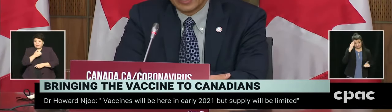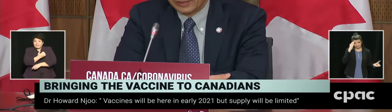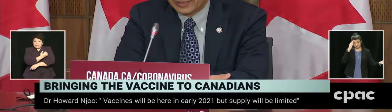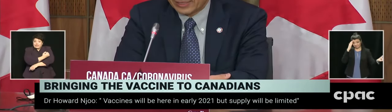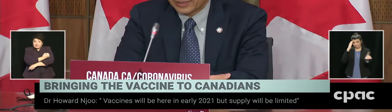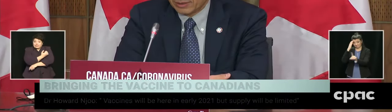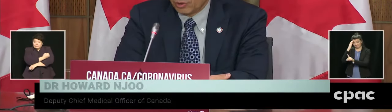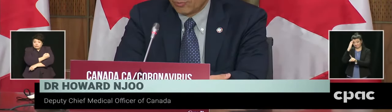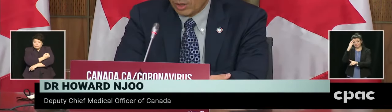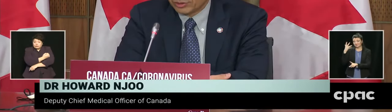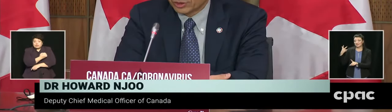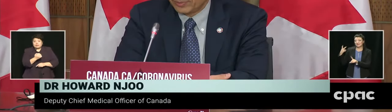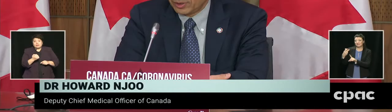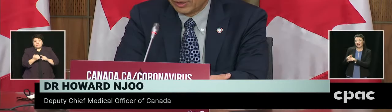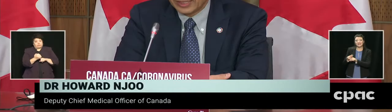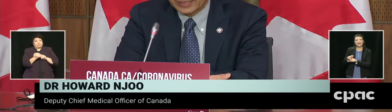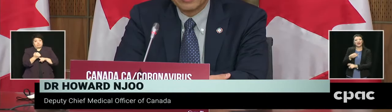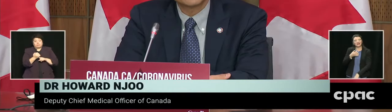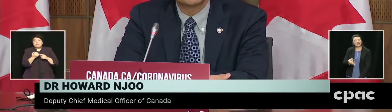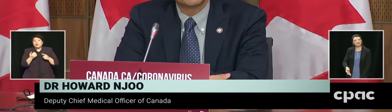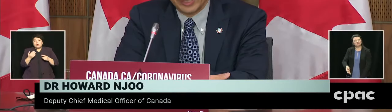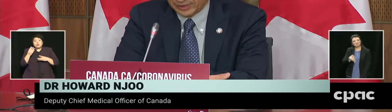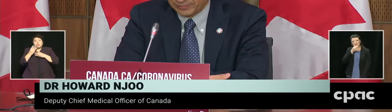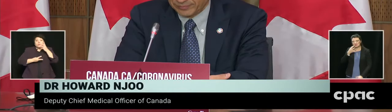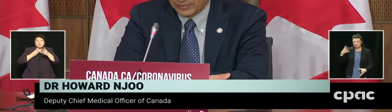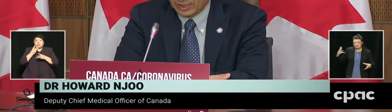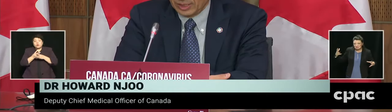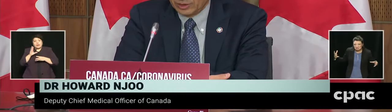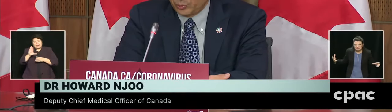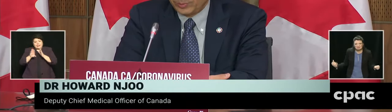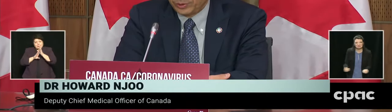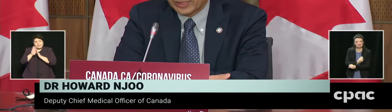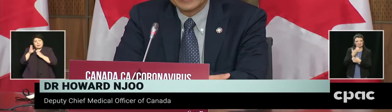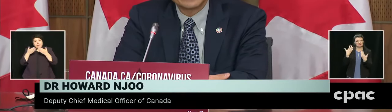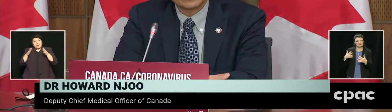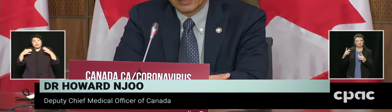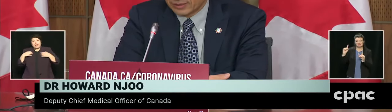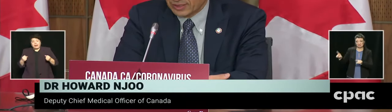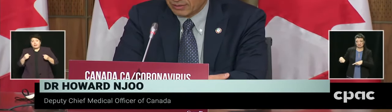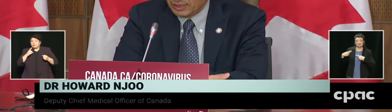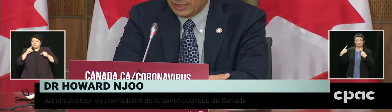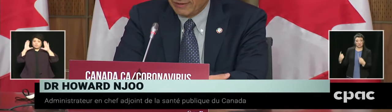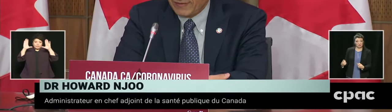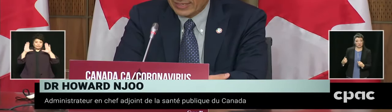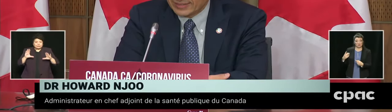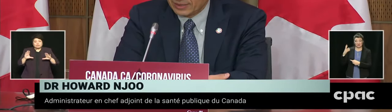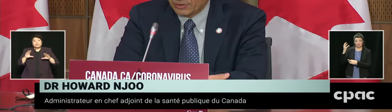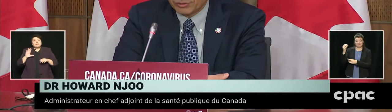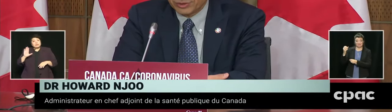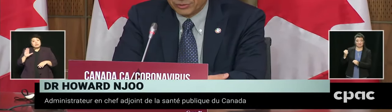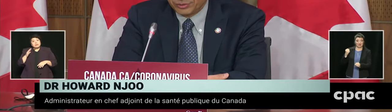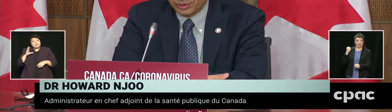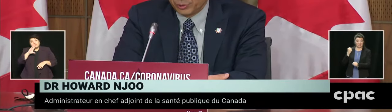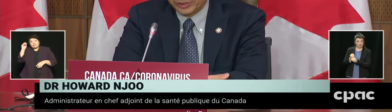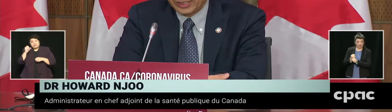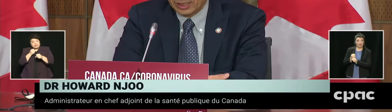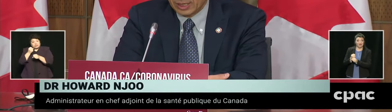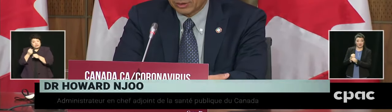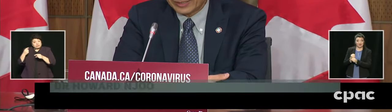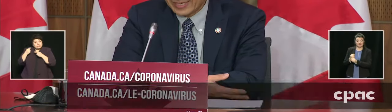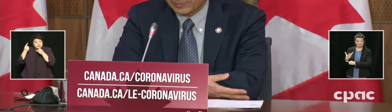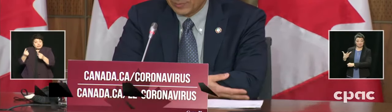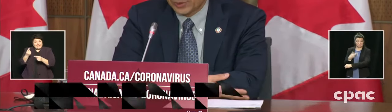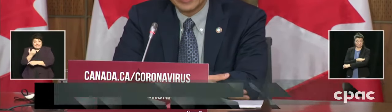grandes réalisations au monde sur le plan de la santé publique. Depuis plus de 50 ans, les vaccins constituent un